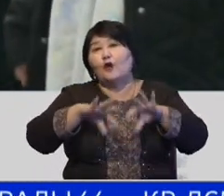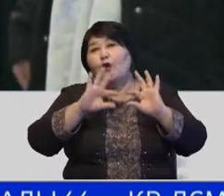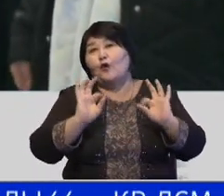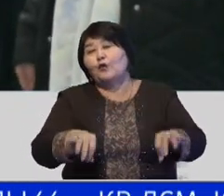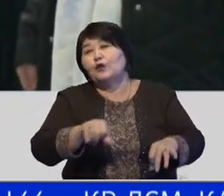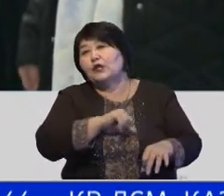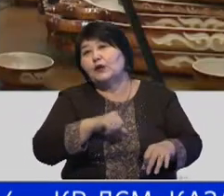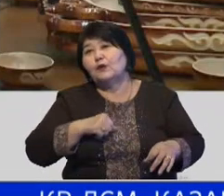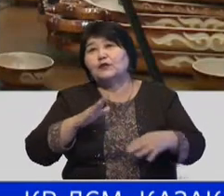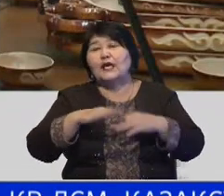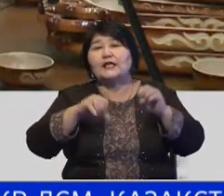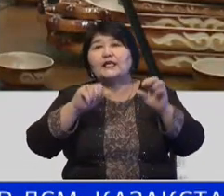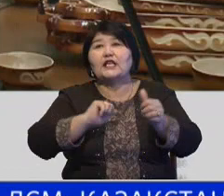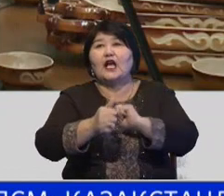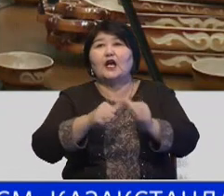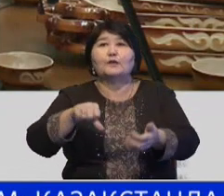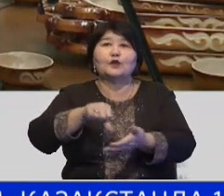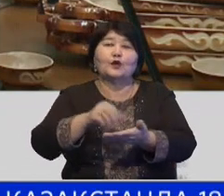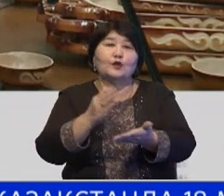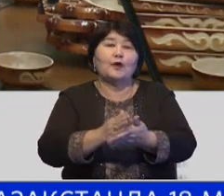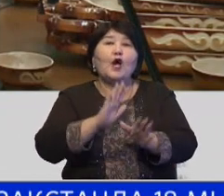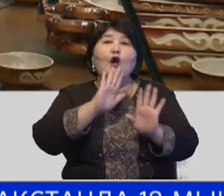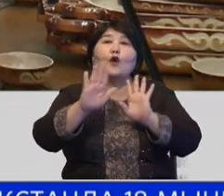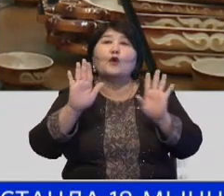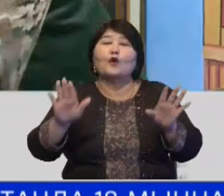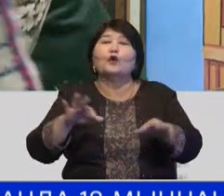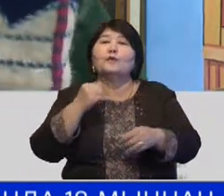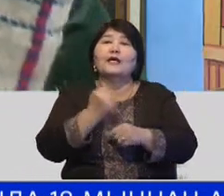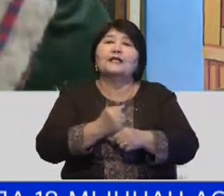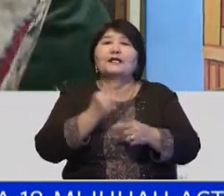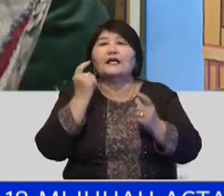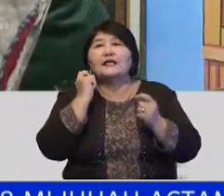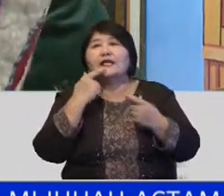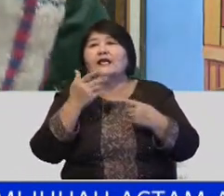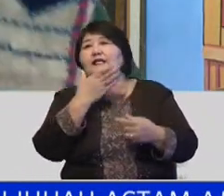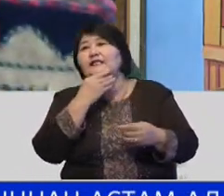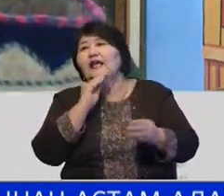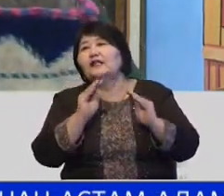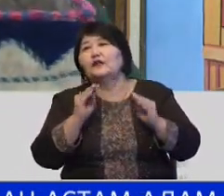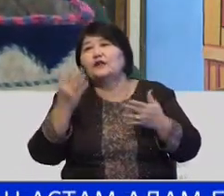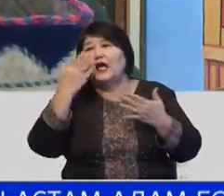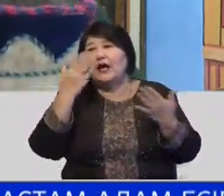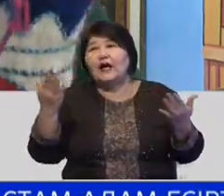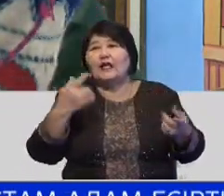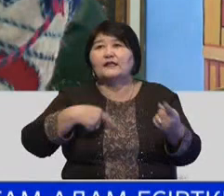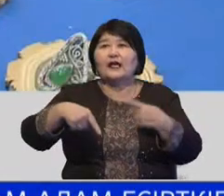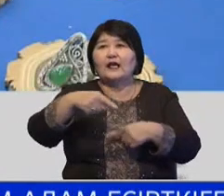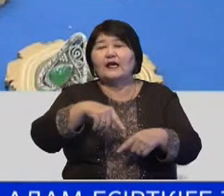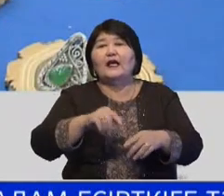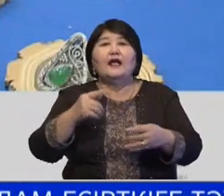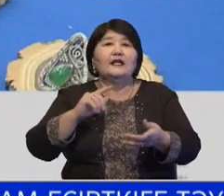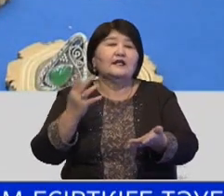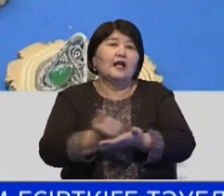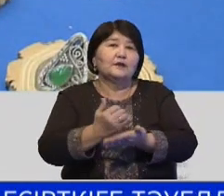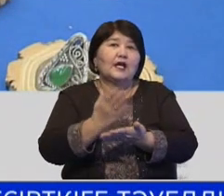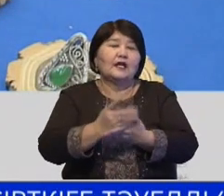өнершілердің өзара тәжірибе алмасуына ұйытқы болу. Көрмеге зергерлік іс, сәндік қолданбалы және халықтық кәсіпшілік өнерін табысқа